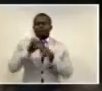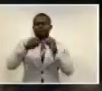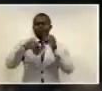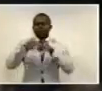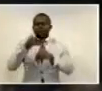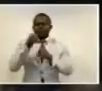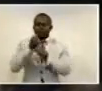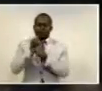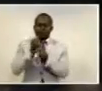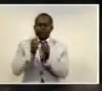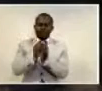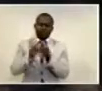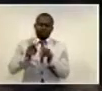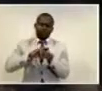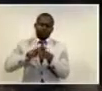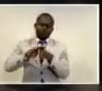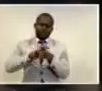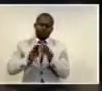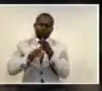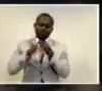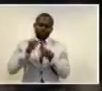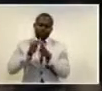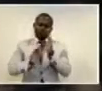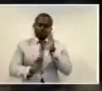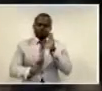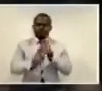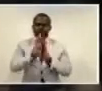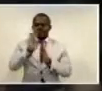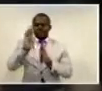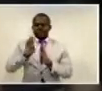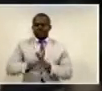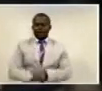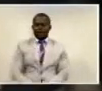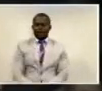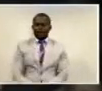na business zubakwa zigatera imbere